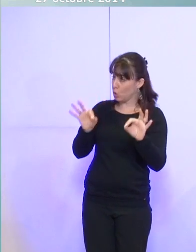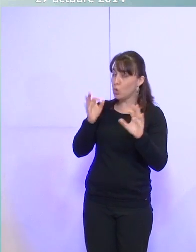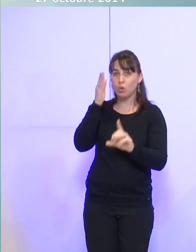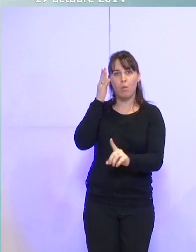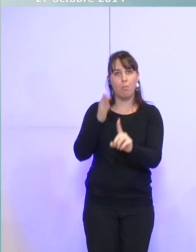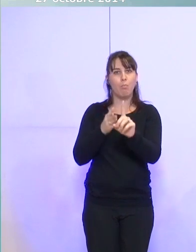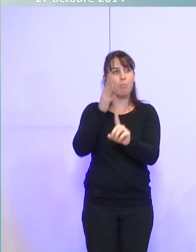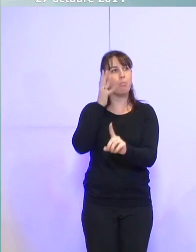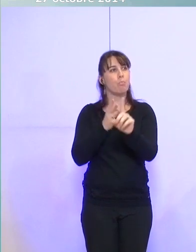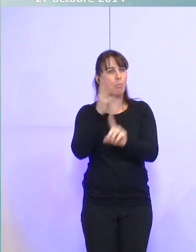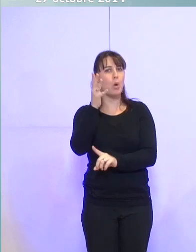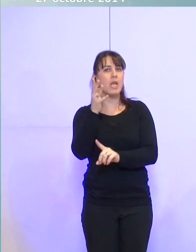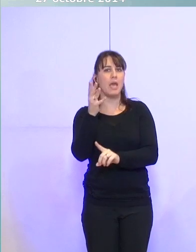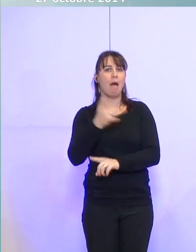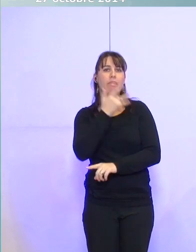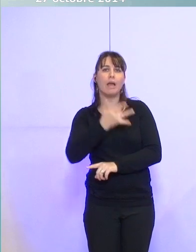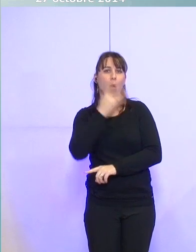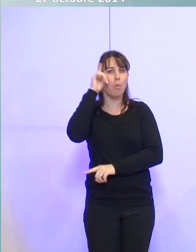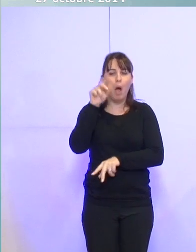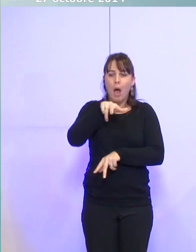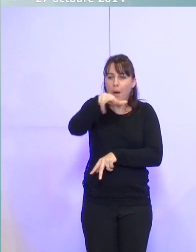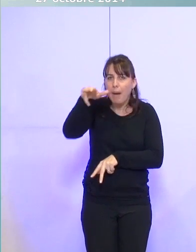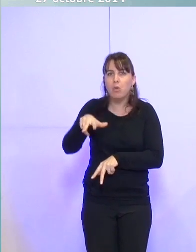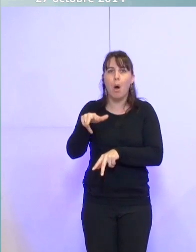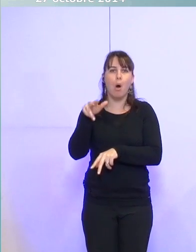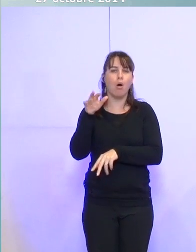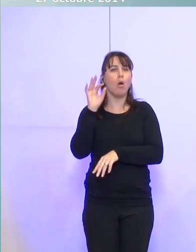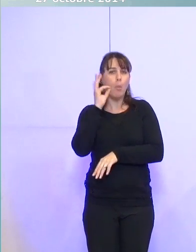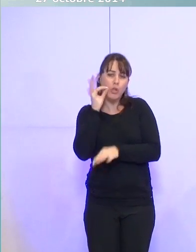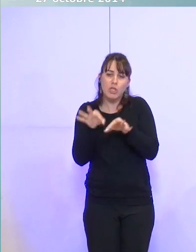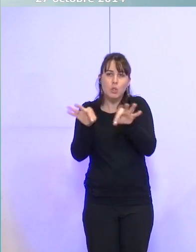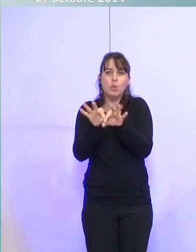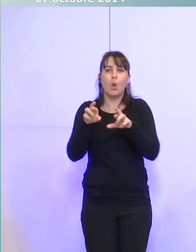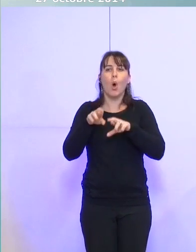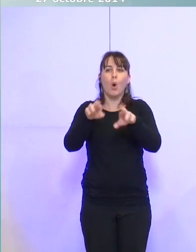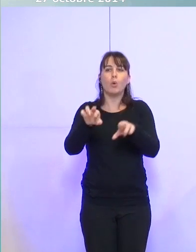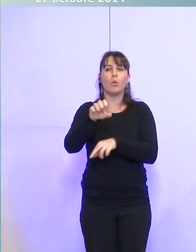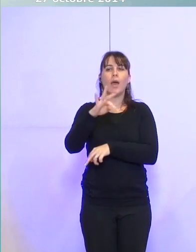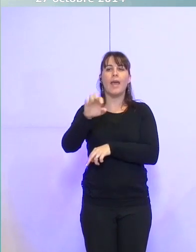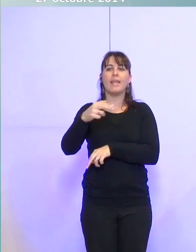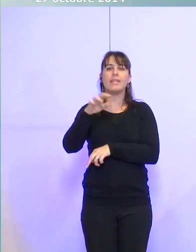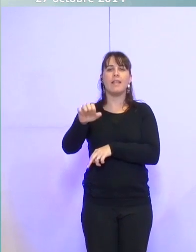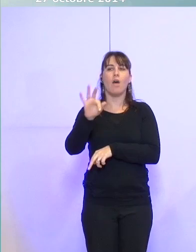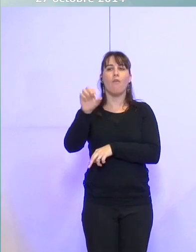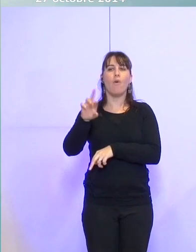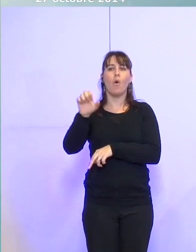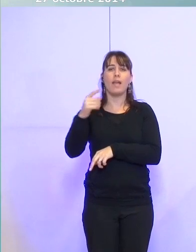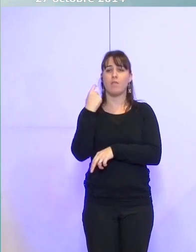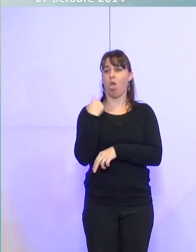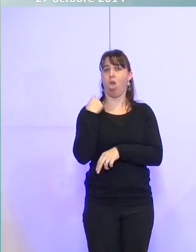c'est des locaux, des logements de petite taille, des logements sociaux qui sont donc rue Étienne Forest, donc à 2 mètres de la